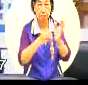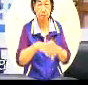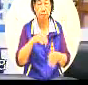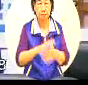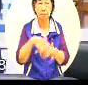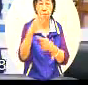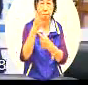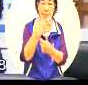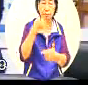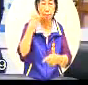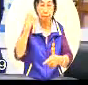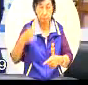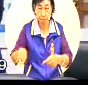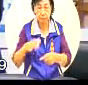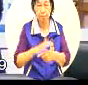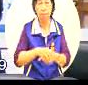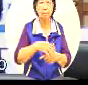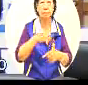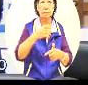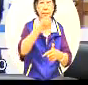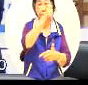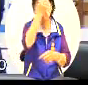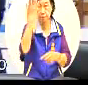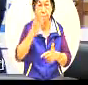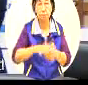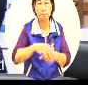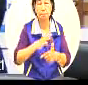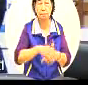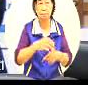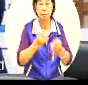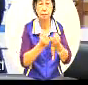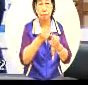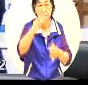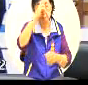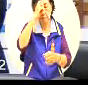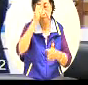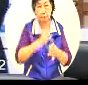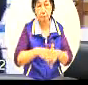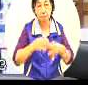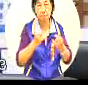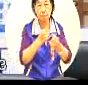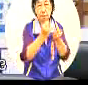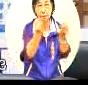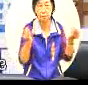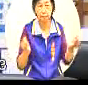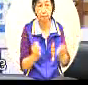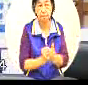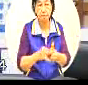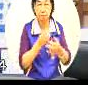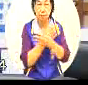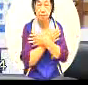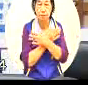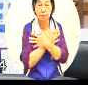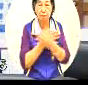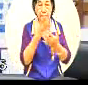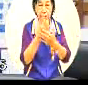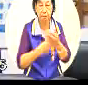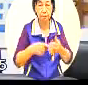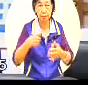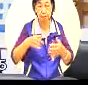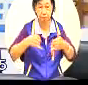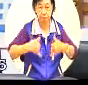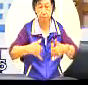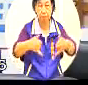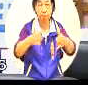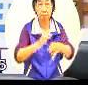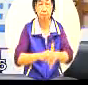津留一条路，为青年留一条路，我们也希望为妇幼留一条路。那曾